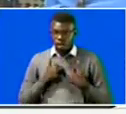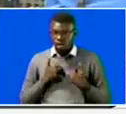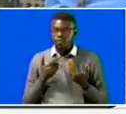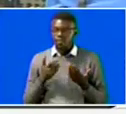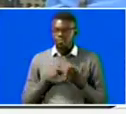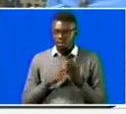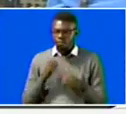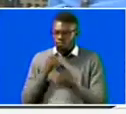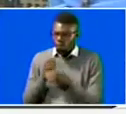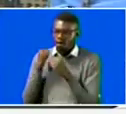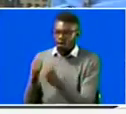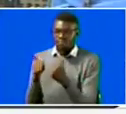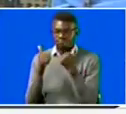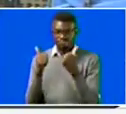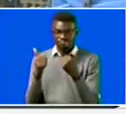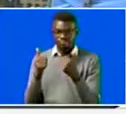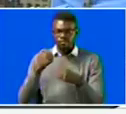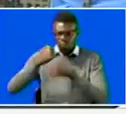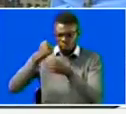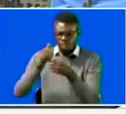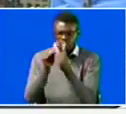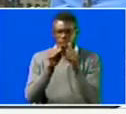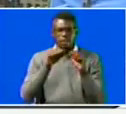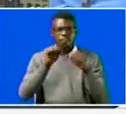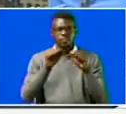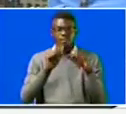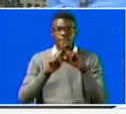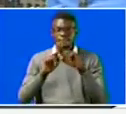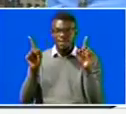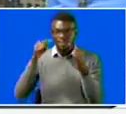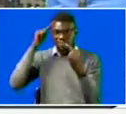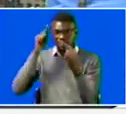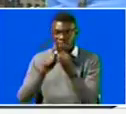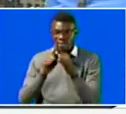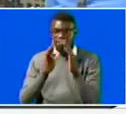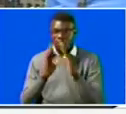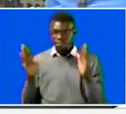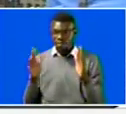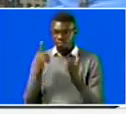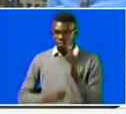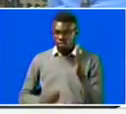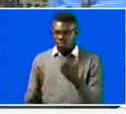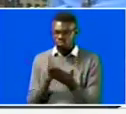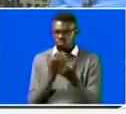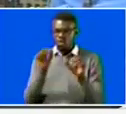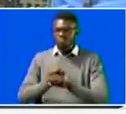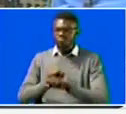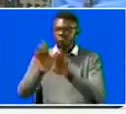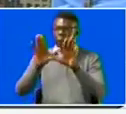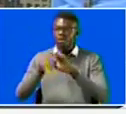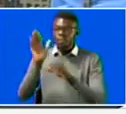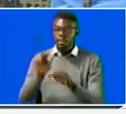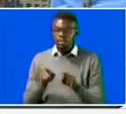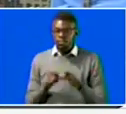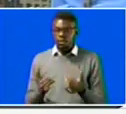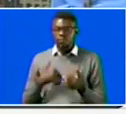una bidii, then we can work together. Mm-hmm. But the main purpose ni ya kutoa hii muziki na kuipeleka nje. Kama saa hii,